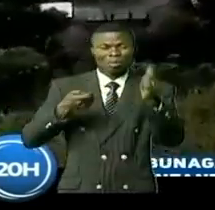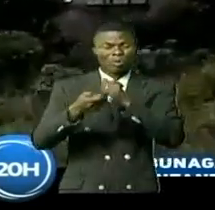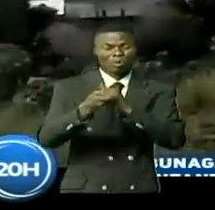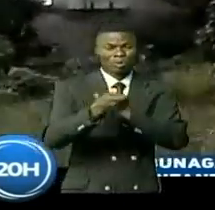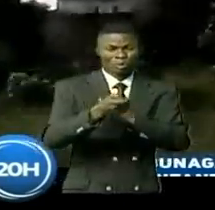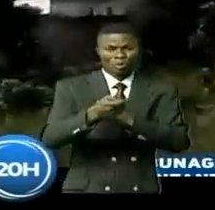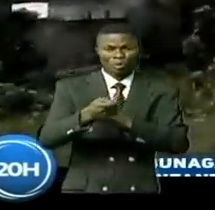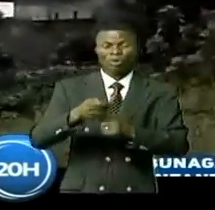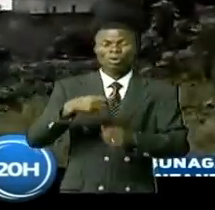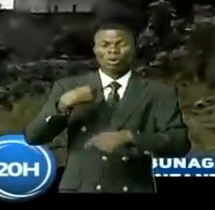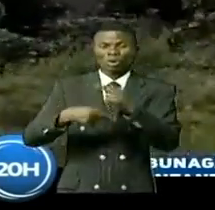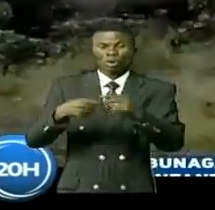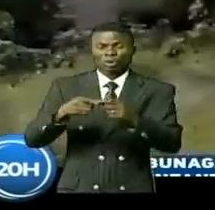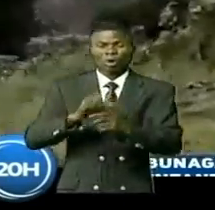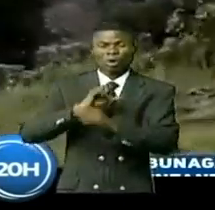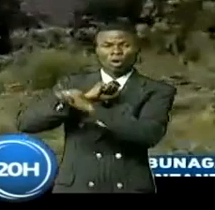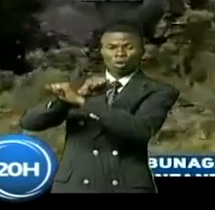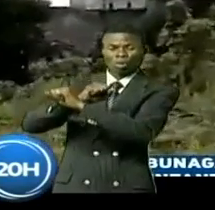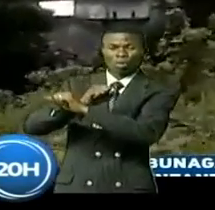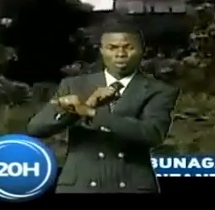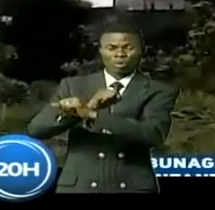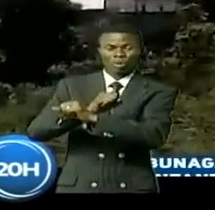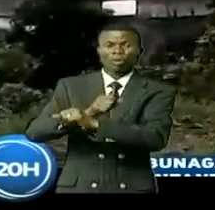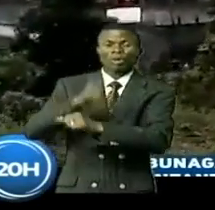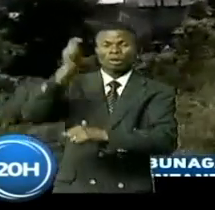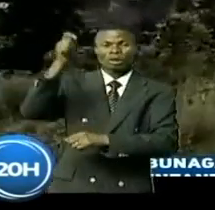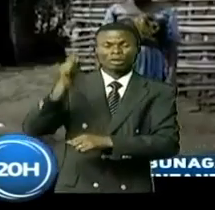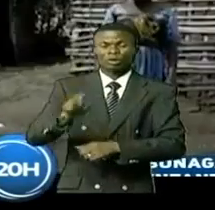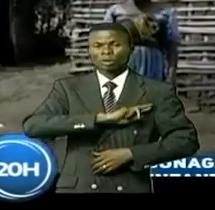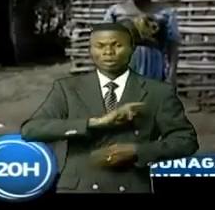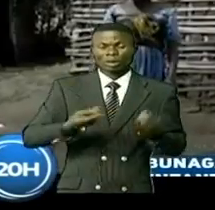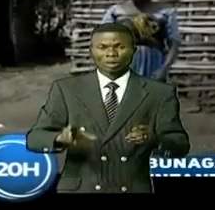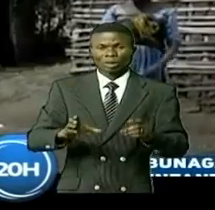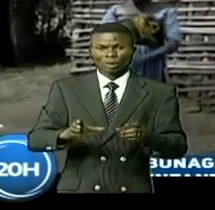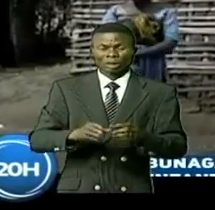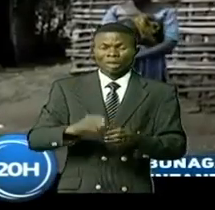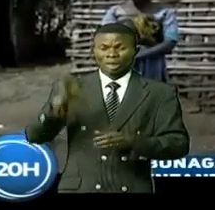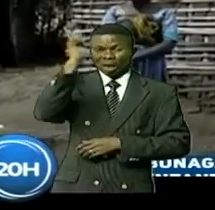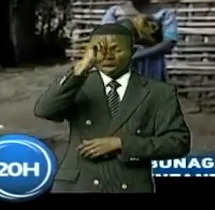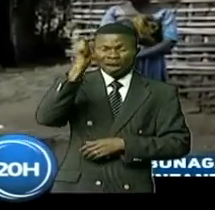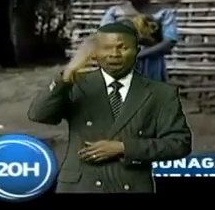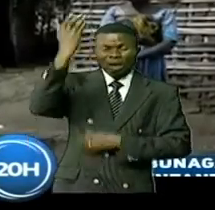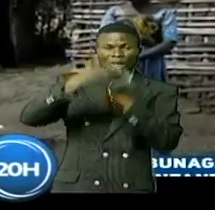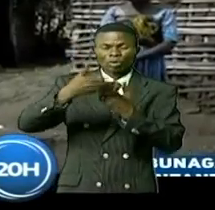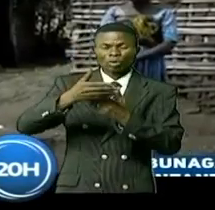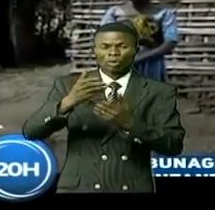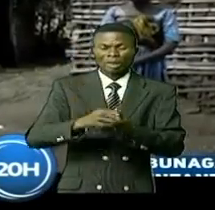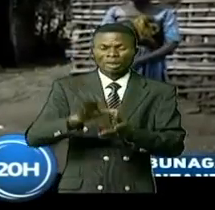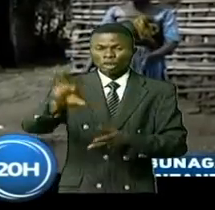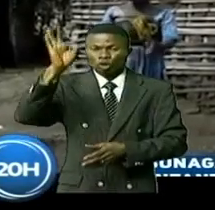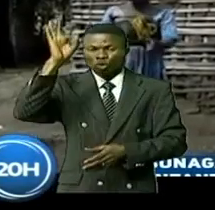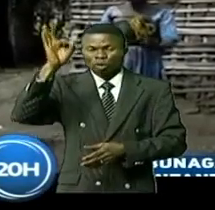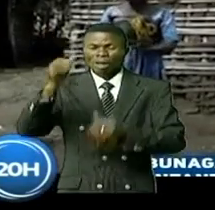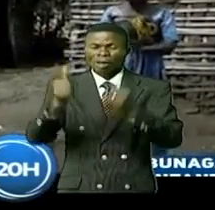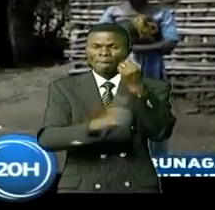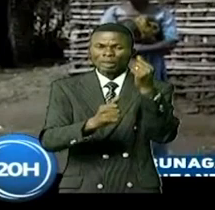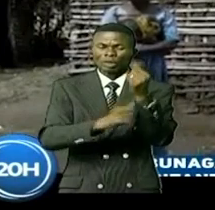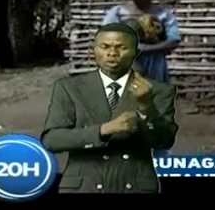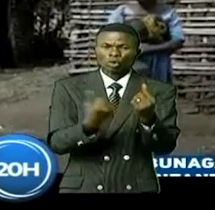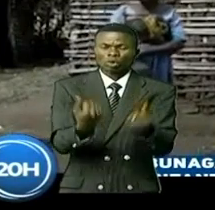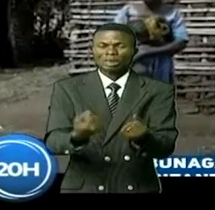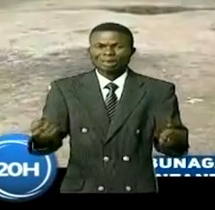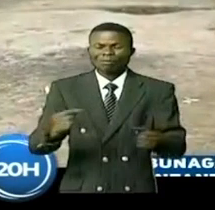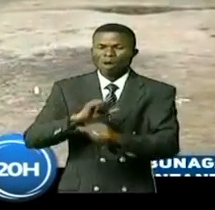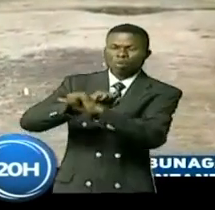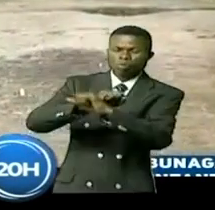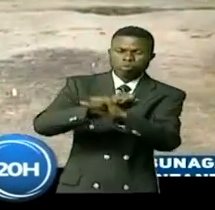mise à l'abri. Pour se protéger contre la puissance des feux des FARDC, ces terroristes utilisent une stratégie vieille comme le monde, le bouclier